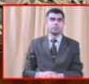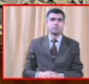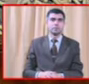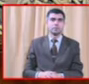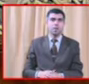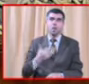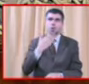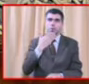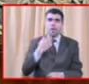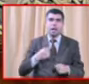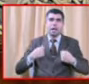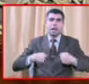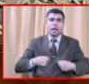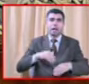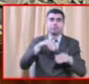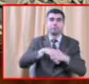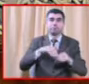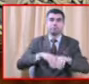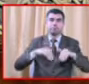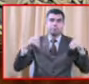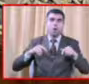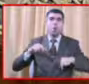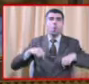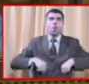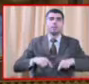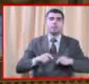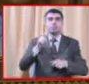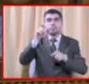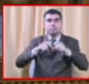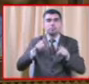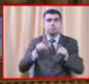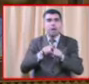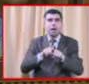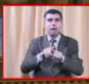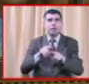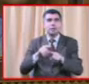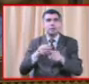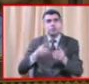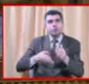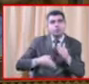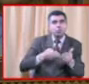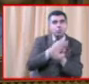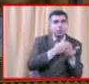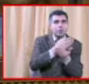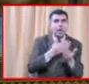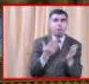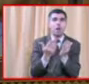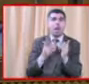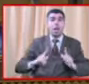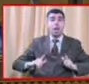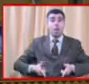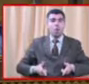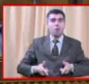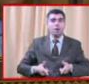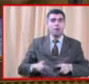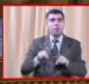شكرا السيد الرئيس، السادة الوزراء. في إطار محاربة الهدر المدرسي، ما هي الإجراءات التي اتخذتها